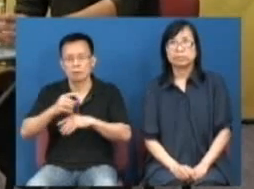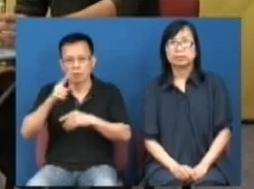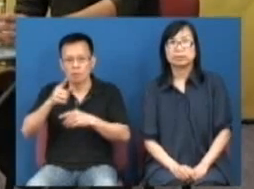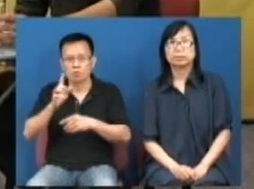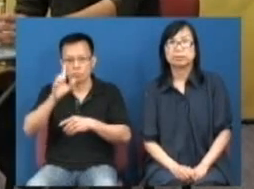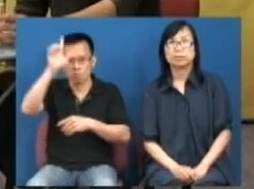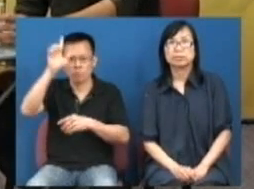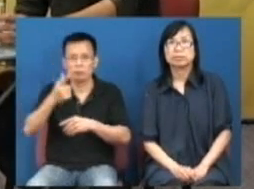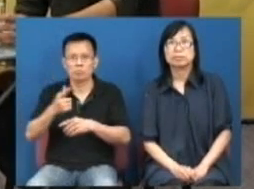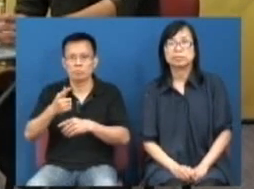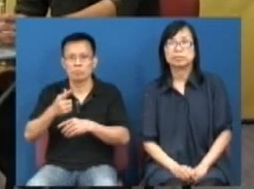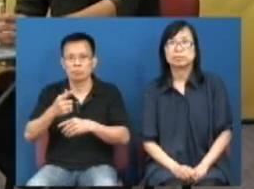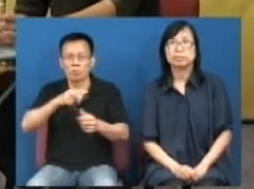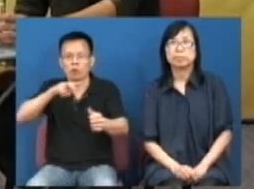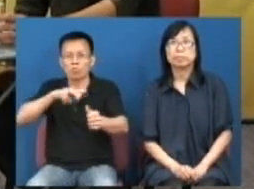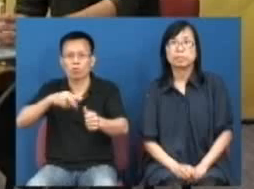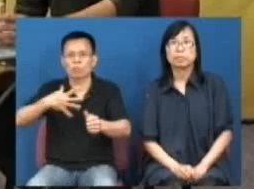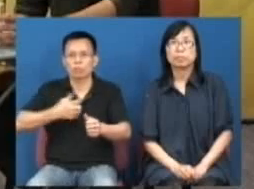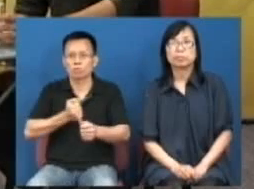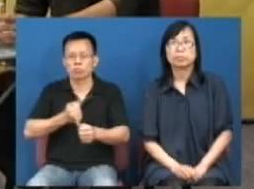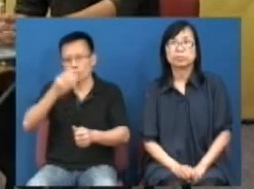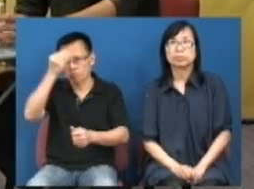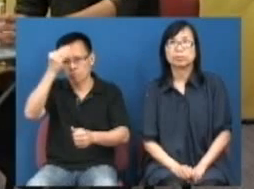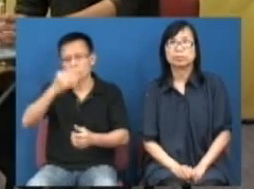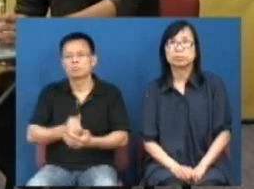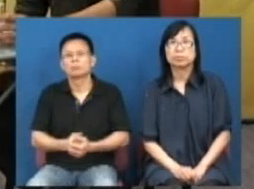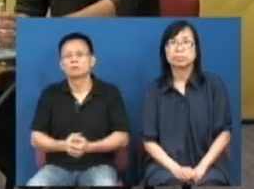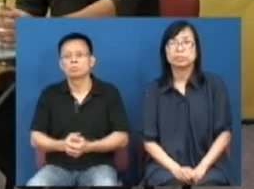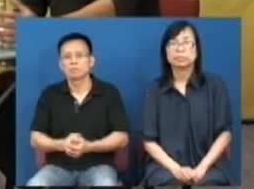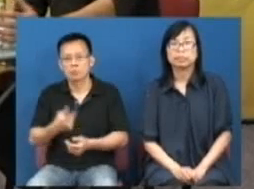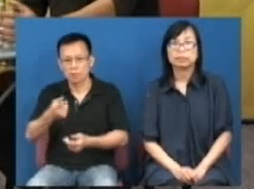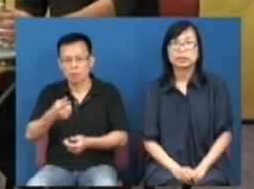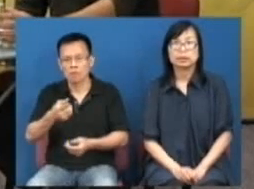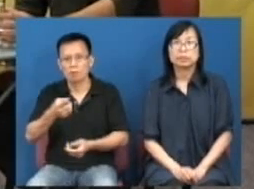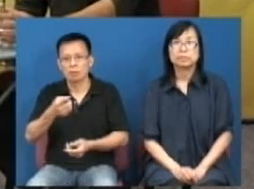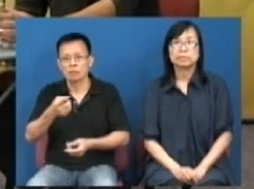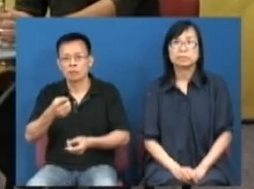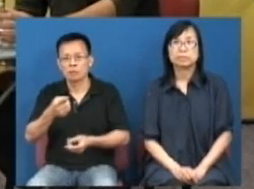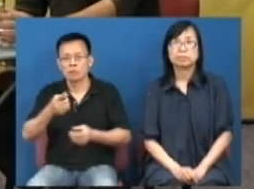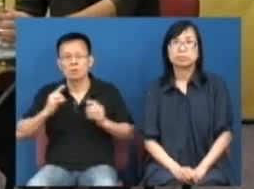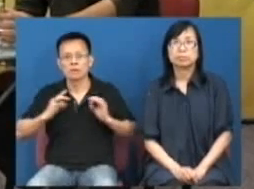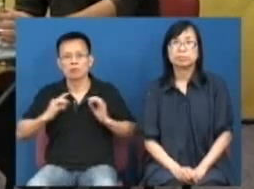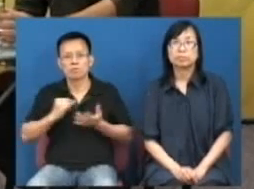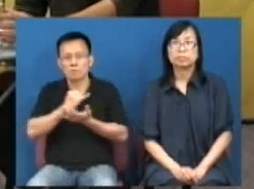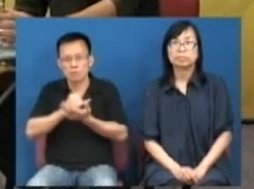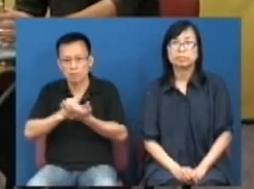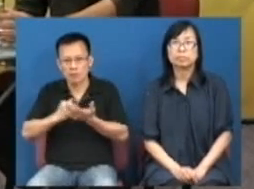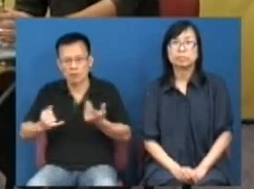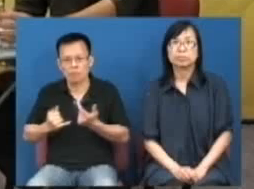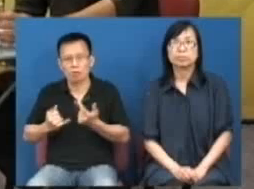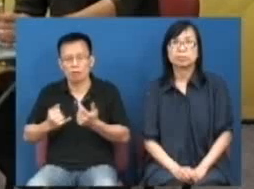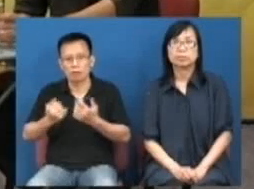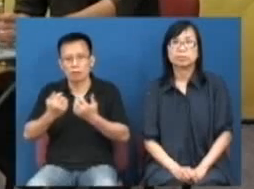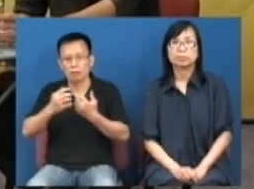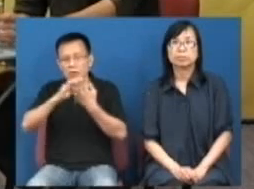嘅保安局局長學習一下，請自動離開呢個機制體制，去讀下書，然